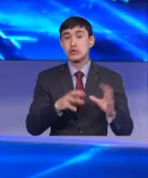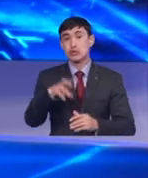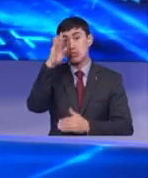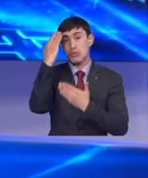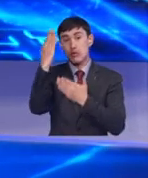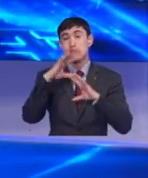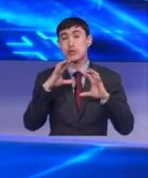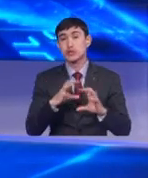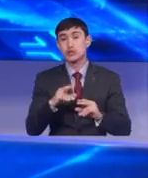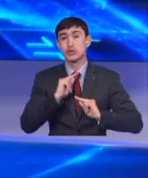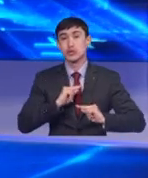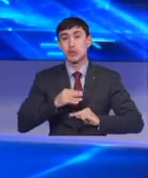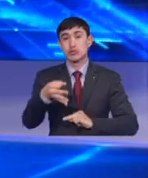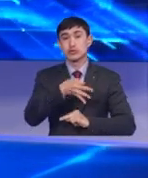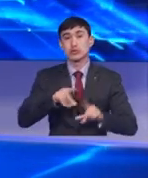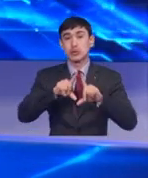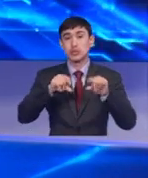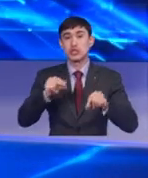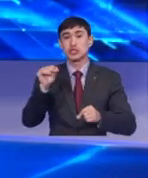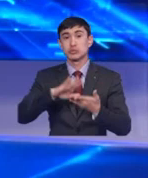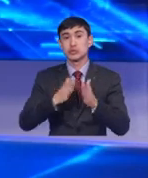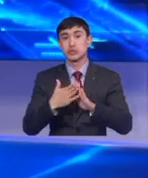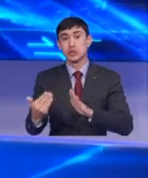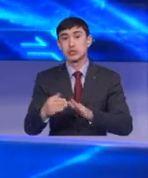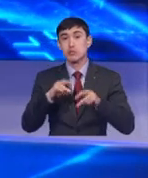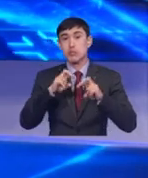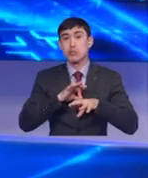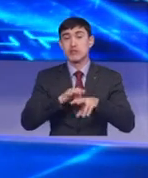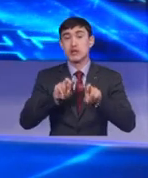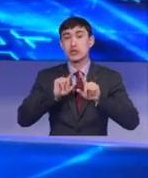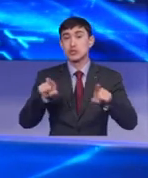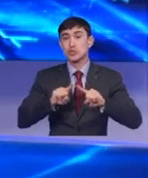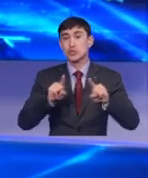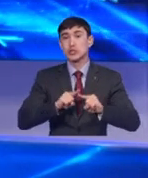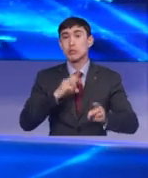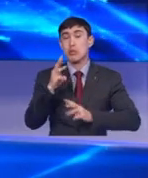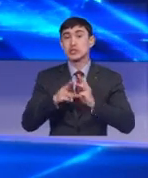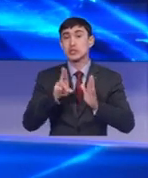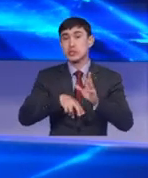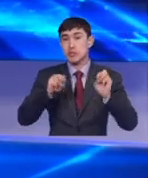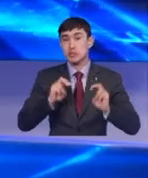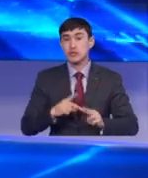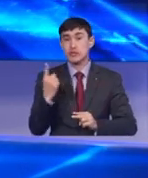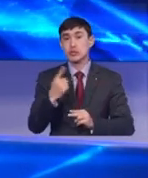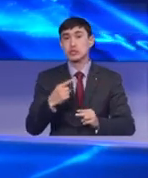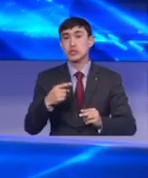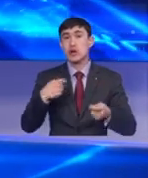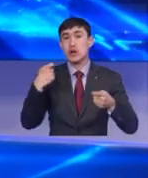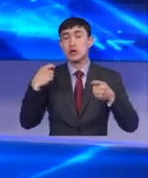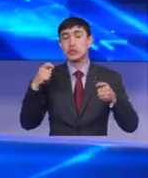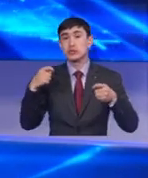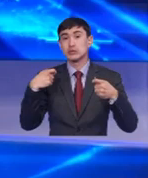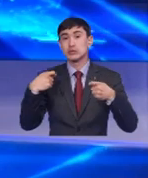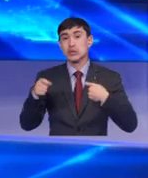Береженного Бог бережет. Сотрудники областного департамента чрезвычайных ситуаций провели инструктаж по пожарной безопасности в одном из торговых